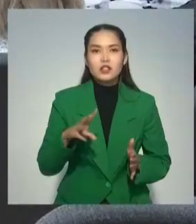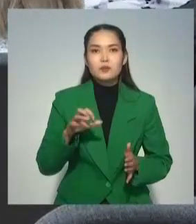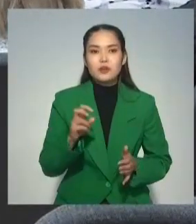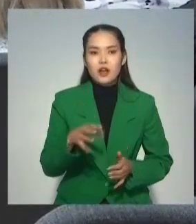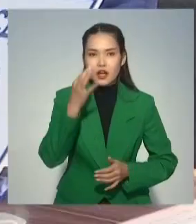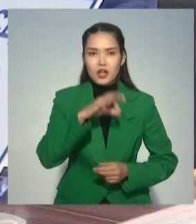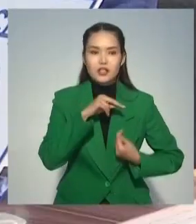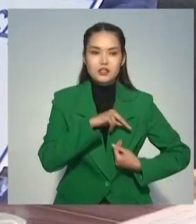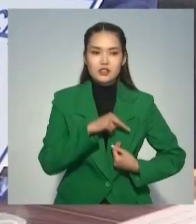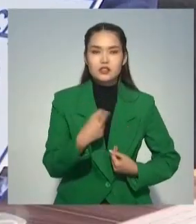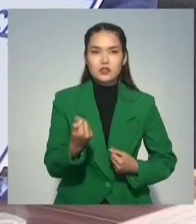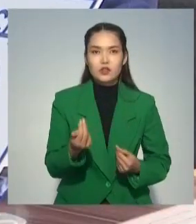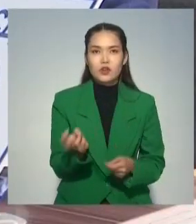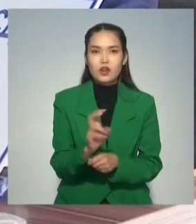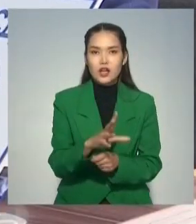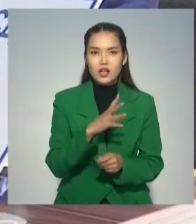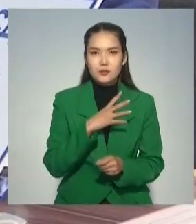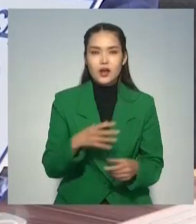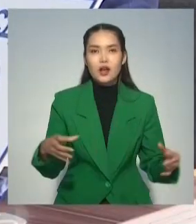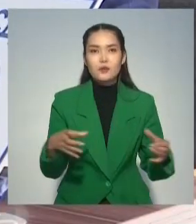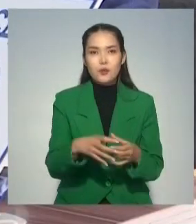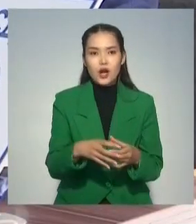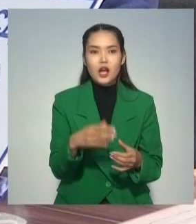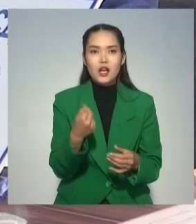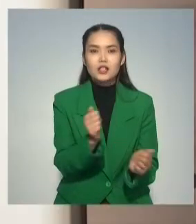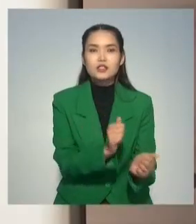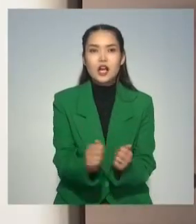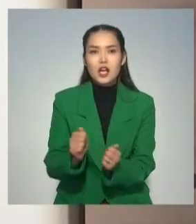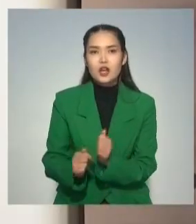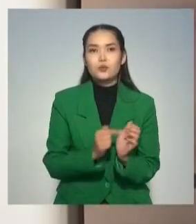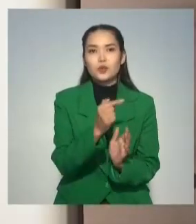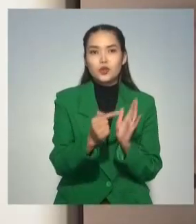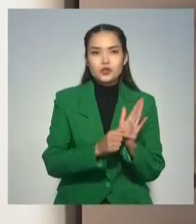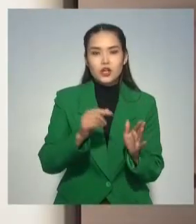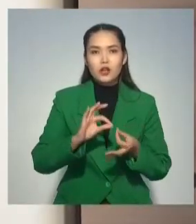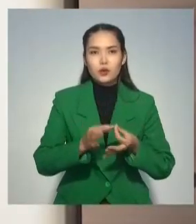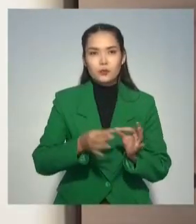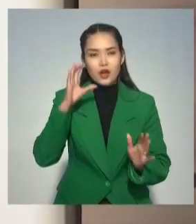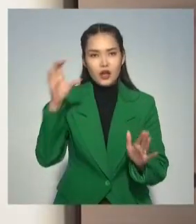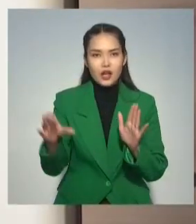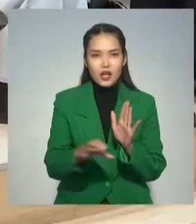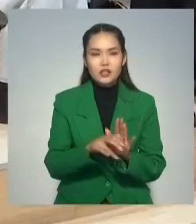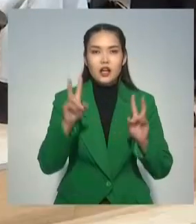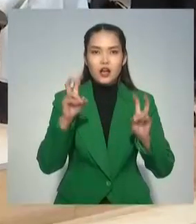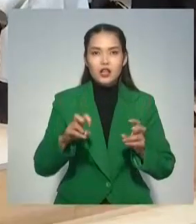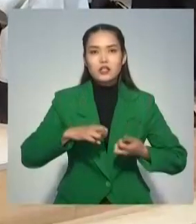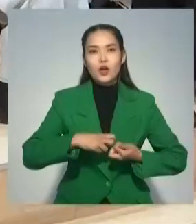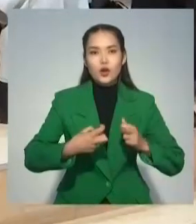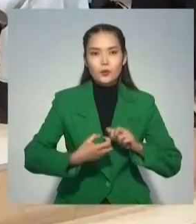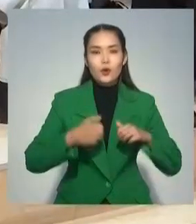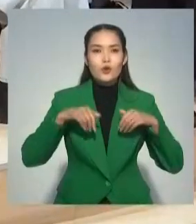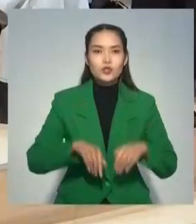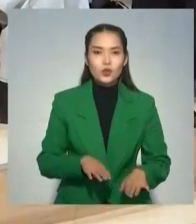кәсіпорнының еңбеккерлері де бар. Партия мүшелері қойылған әрбір сұрақты мұқият тыңдады. Аталған проблемаларды